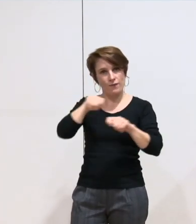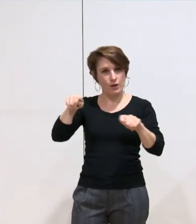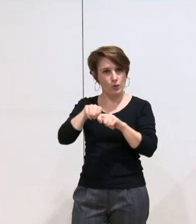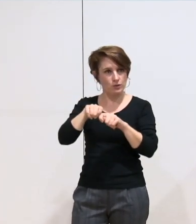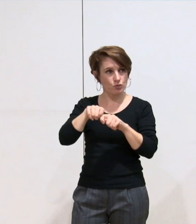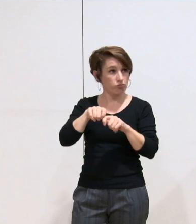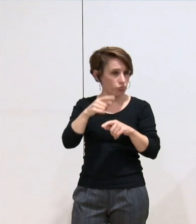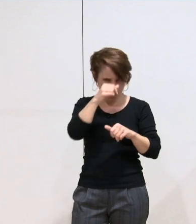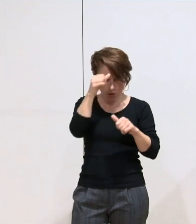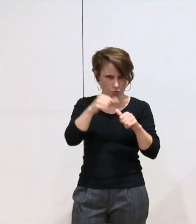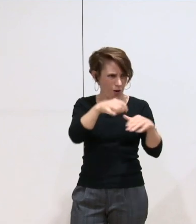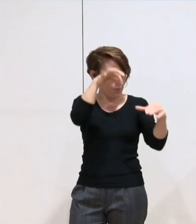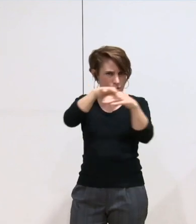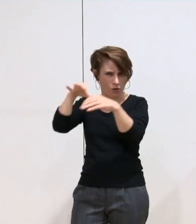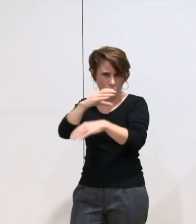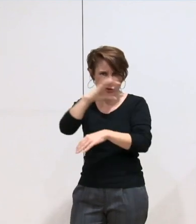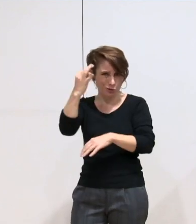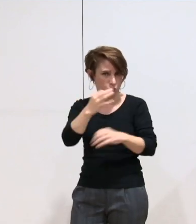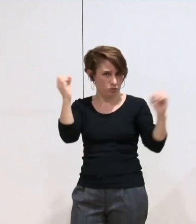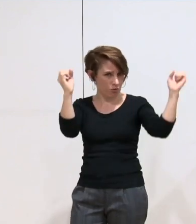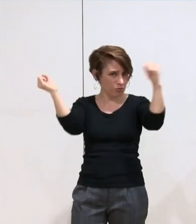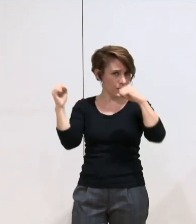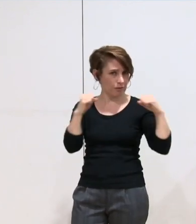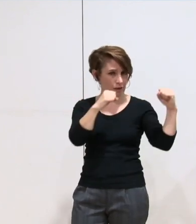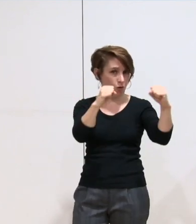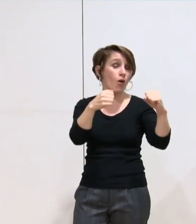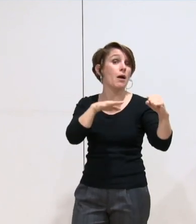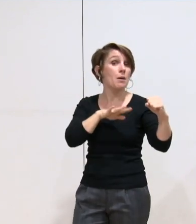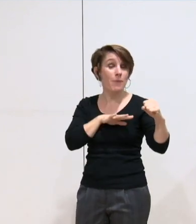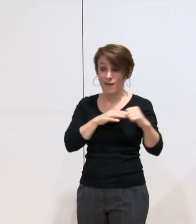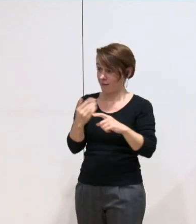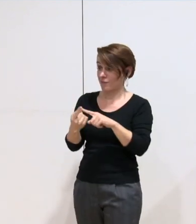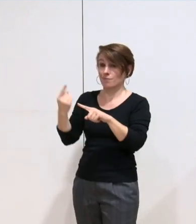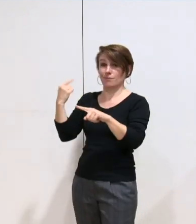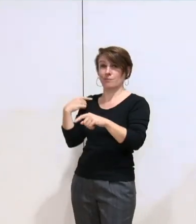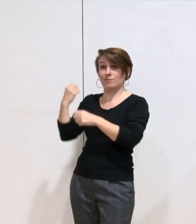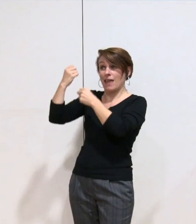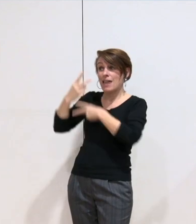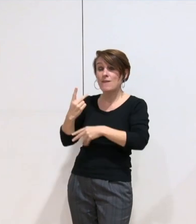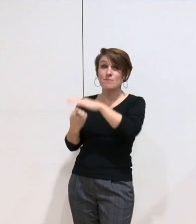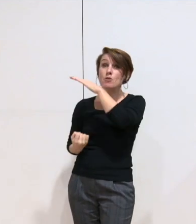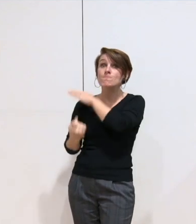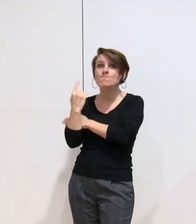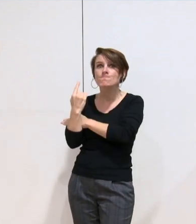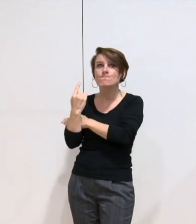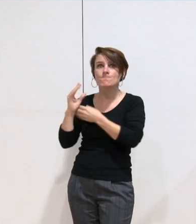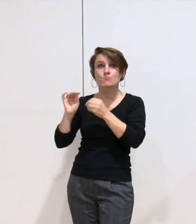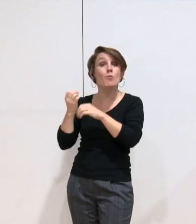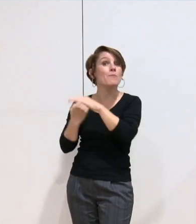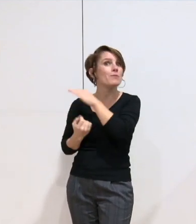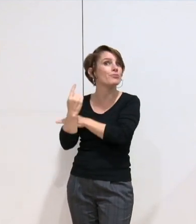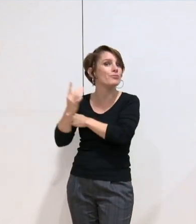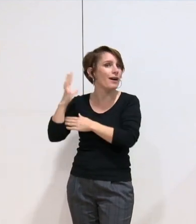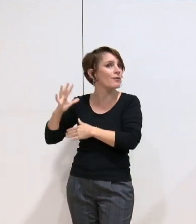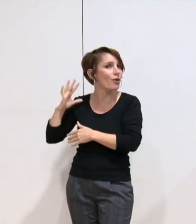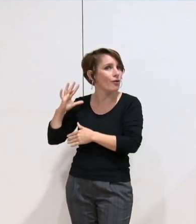unanime suite, on l'a dit, à un événement particulier. Et je crois que l'énergie qui